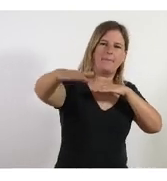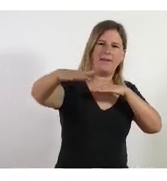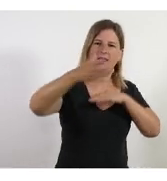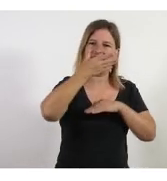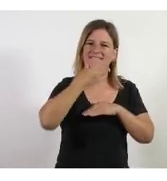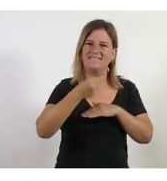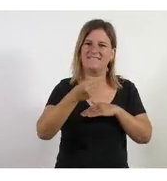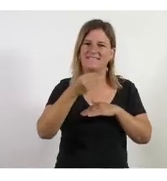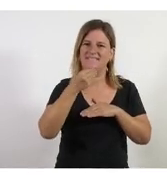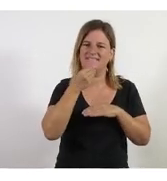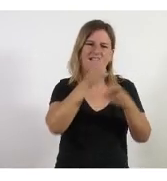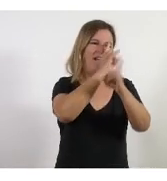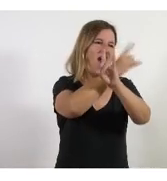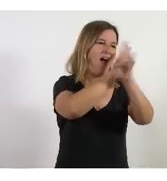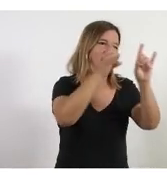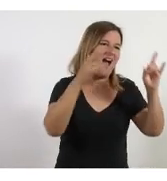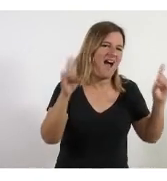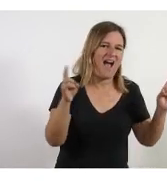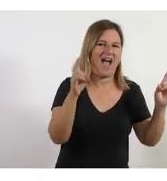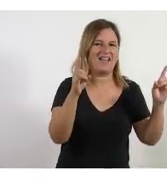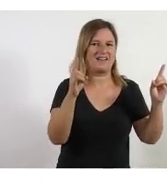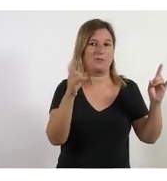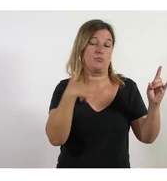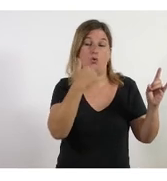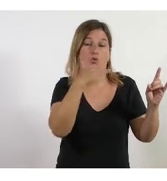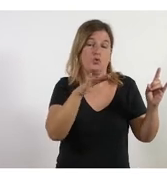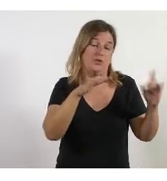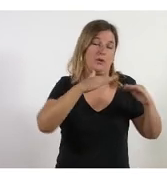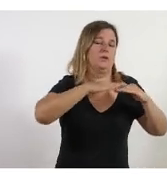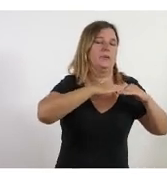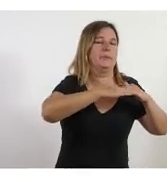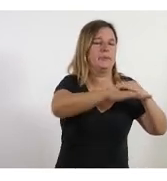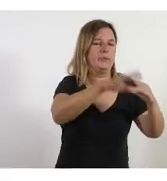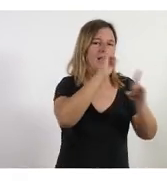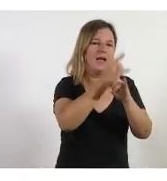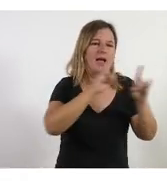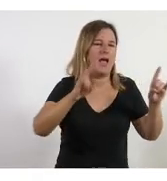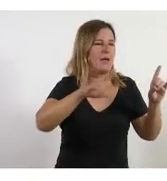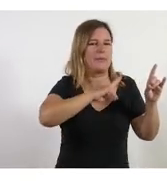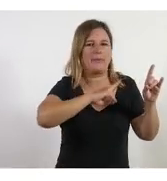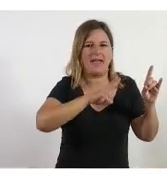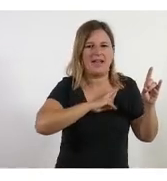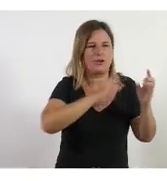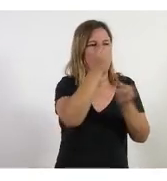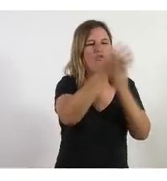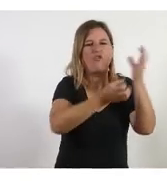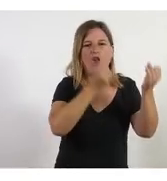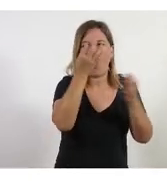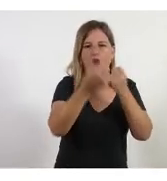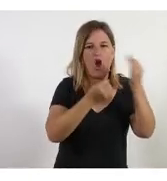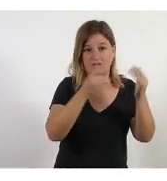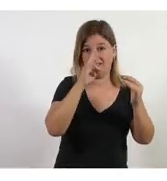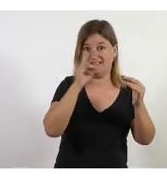maquíssima, plena d'arbres, bueno, no sé si tenen gaires arbres les praderes, però bueno, plena verdes, amb flors,